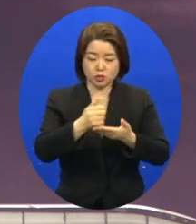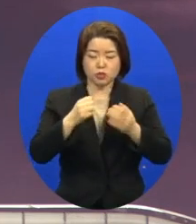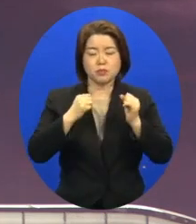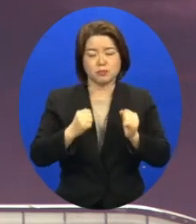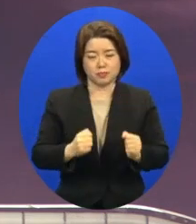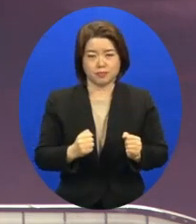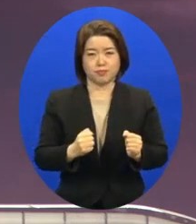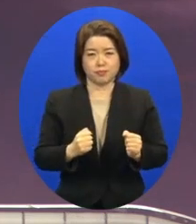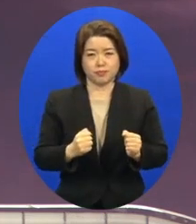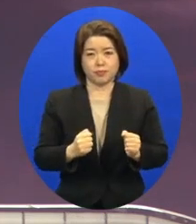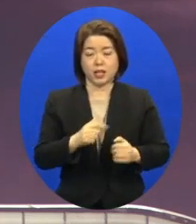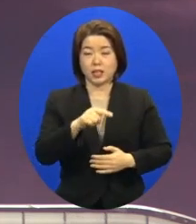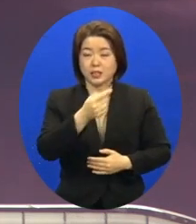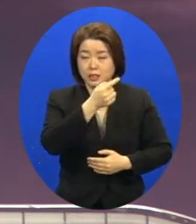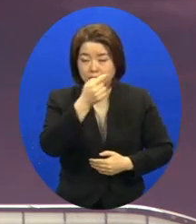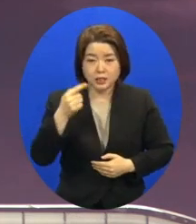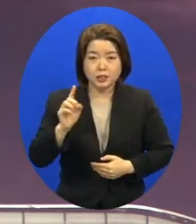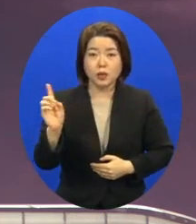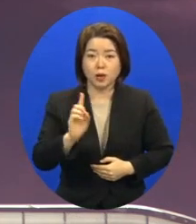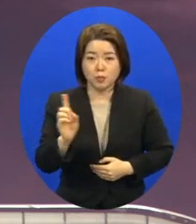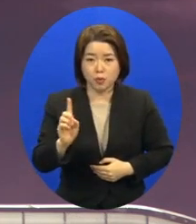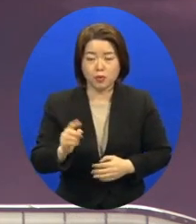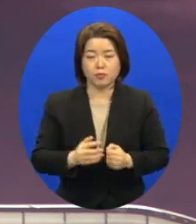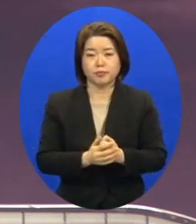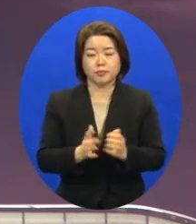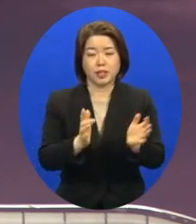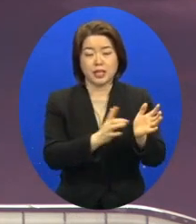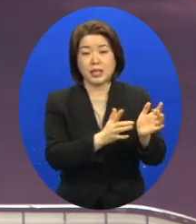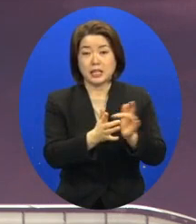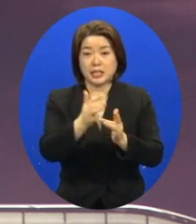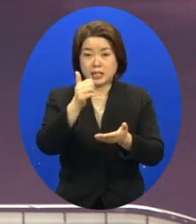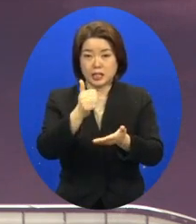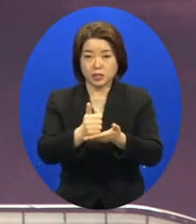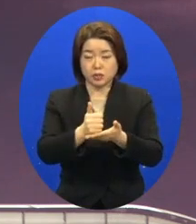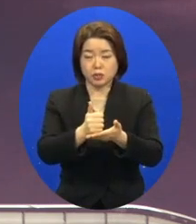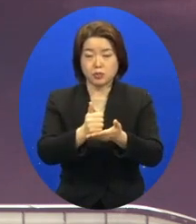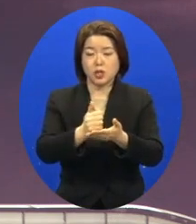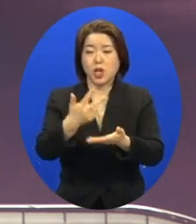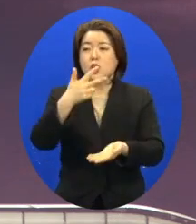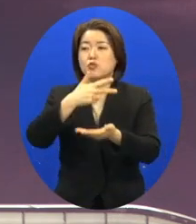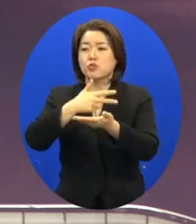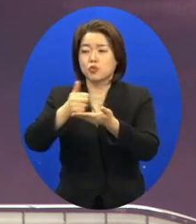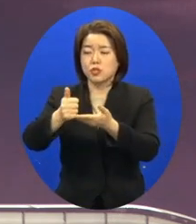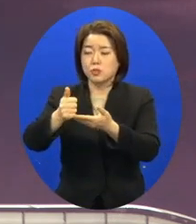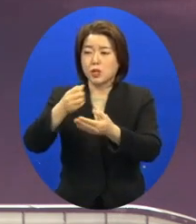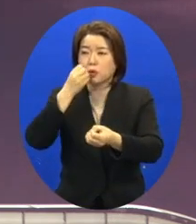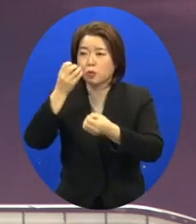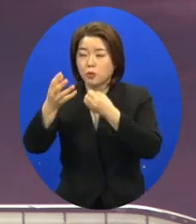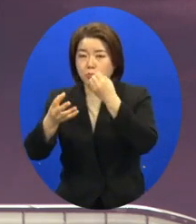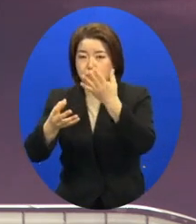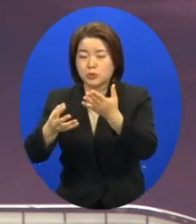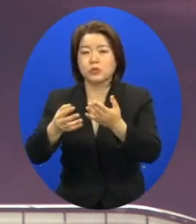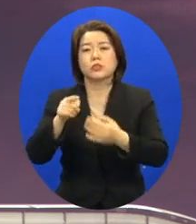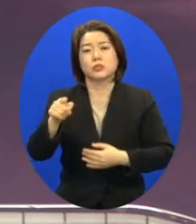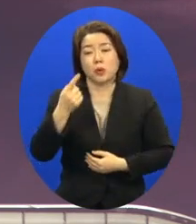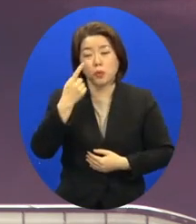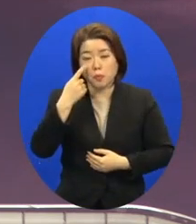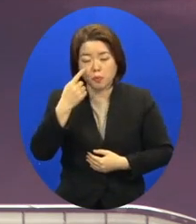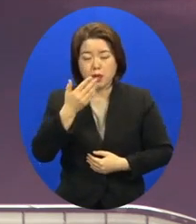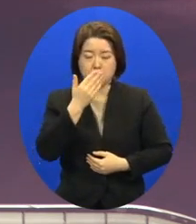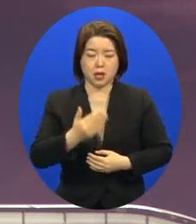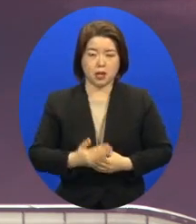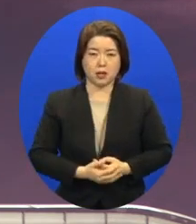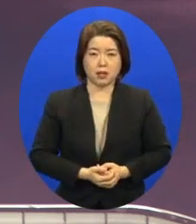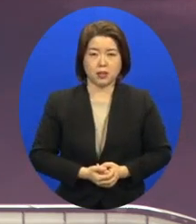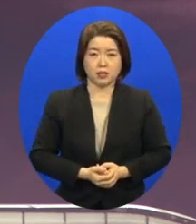계십니다. 그 증거가 무엇이냐면 예수님을 주님이라고 고백하는 고백입니다. 사도